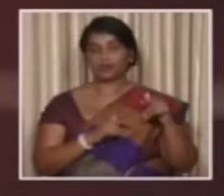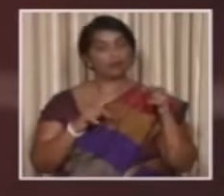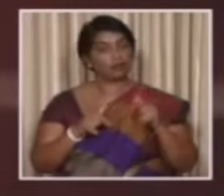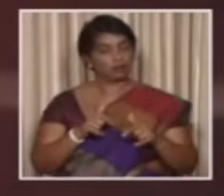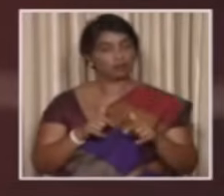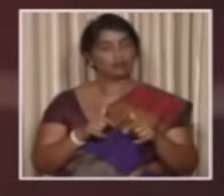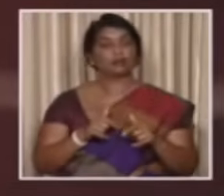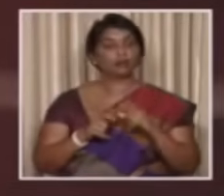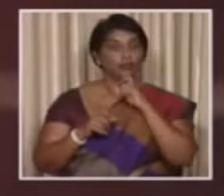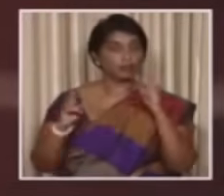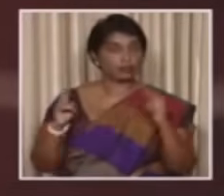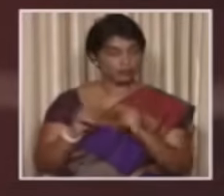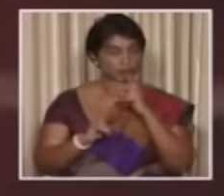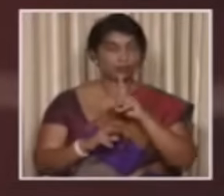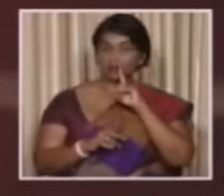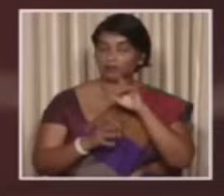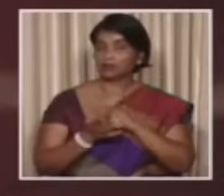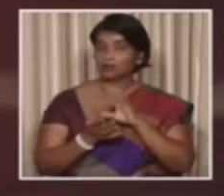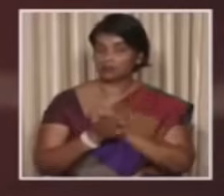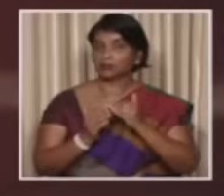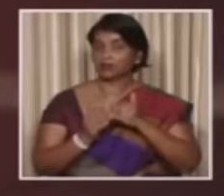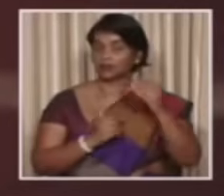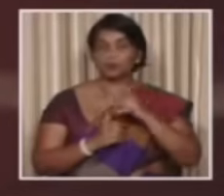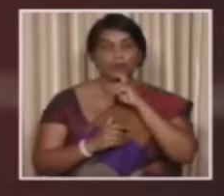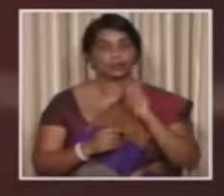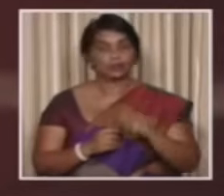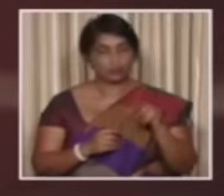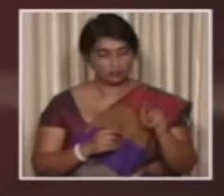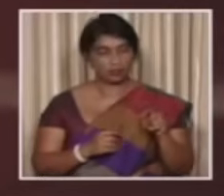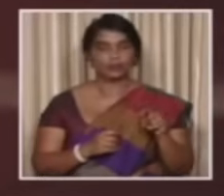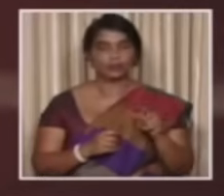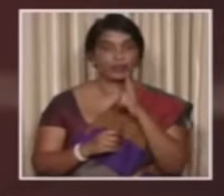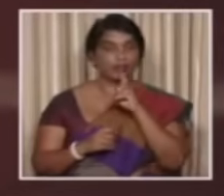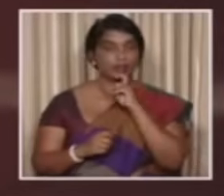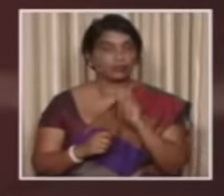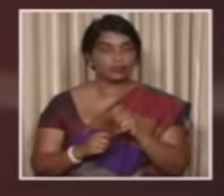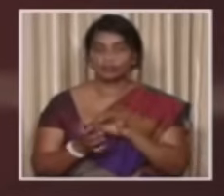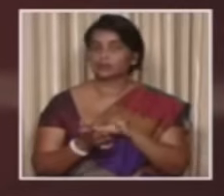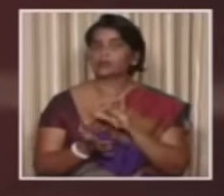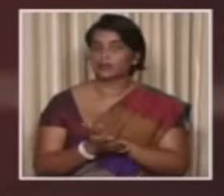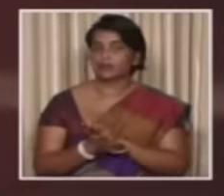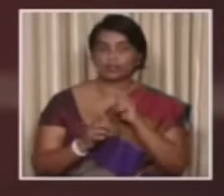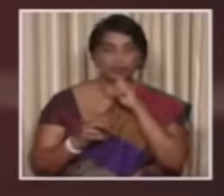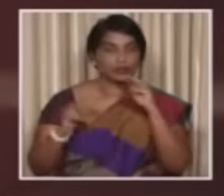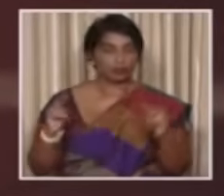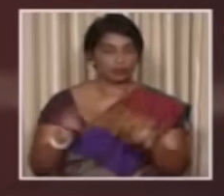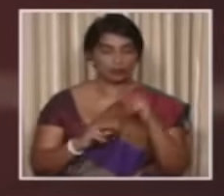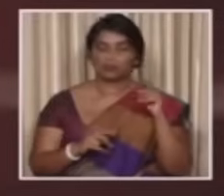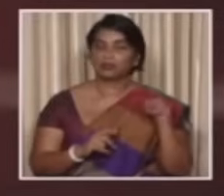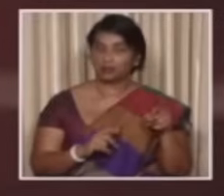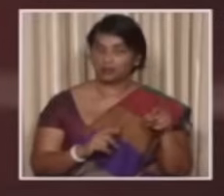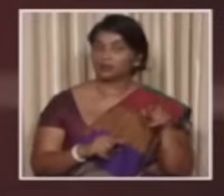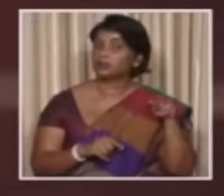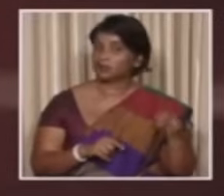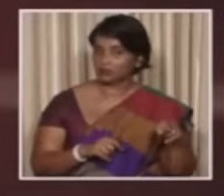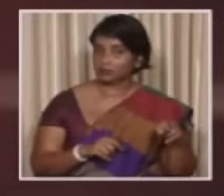මේ ශ්‍රේෂ්ඨාධිකරණය තීන්දුව කරා ඊළඟ නඩු තීන්දුවේදී. එක නඩු තීන්දුවකදී තීන්දුව කරා ශ්‍රේෂ්ඨාධිකරණයත්